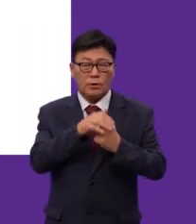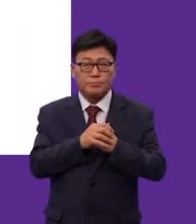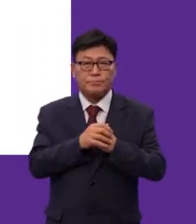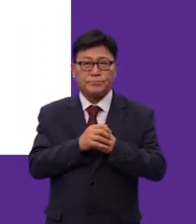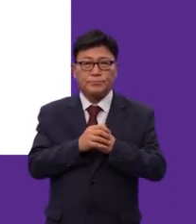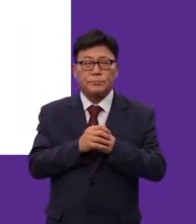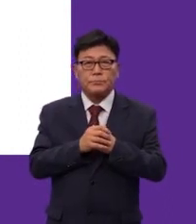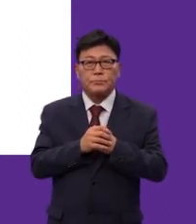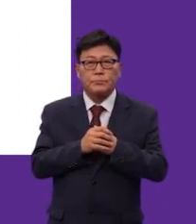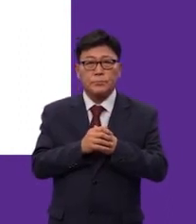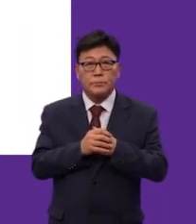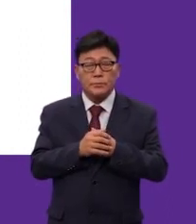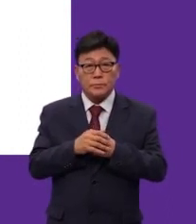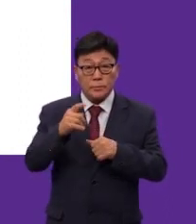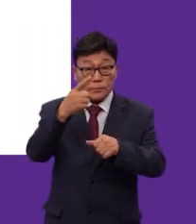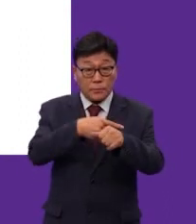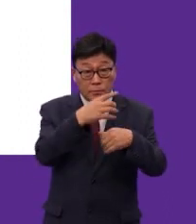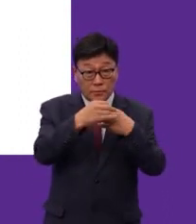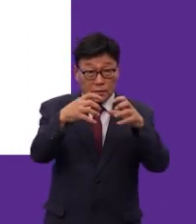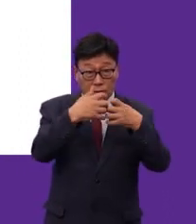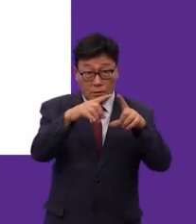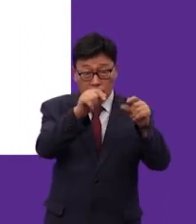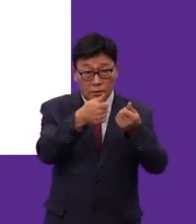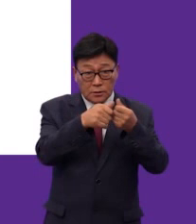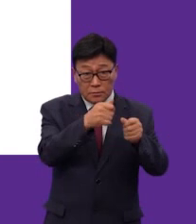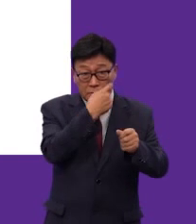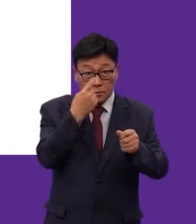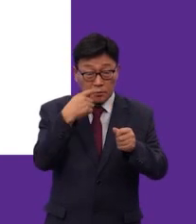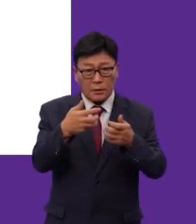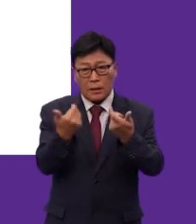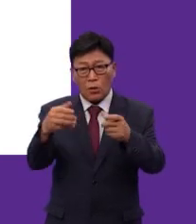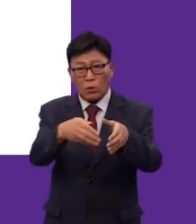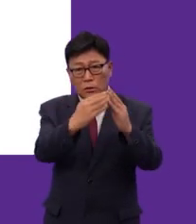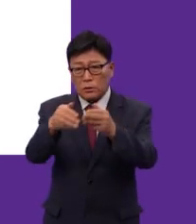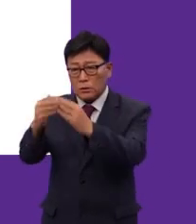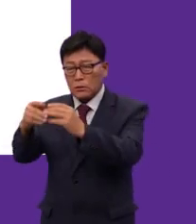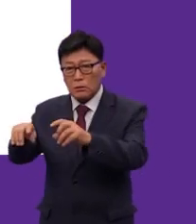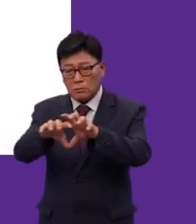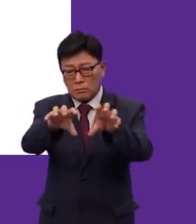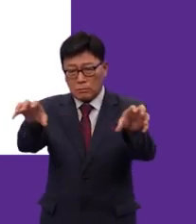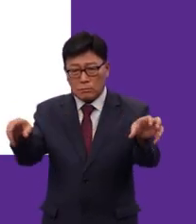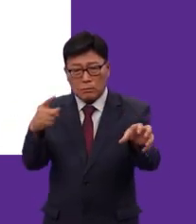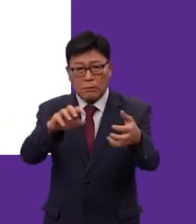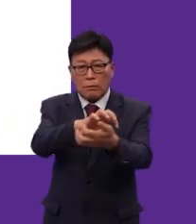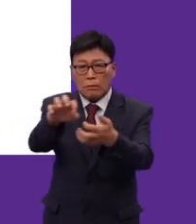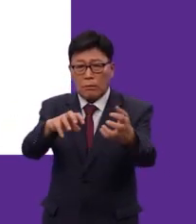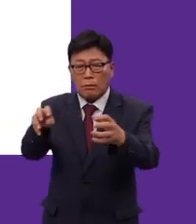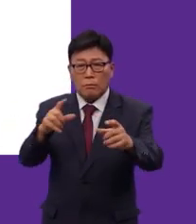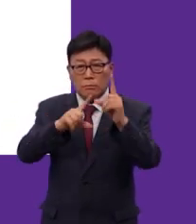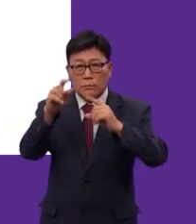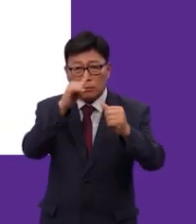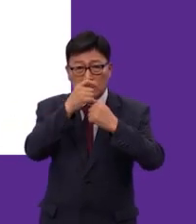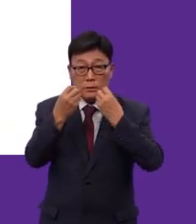말씀드리고 싶습니다. 하이패스 단말기와 지문인식기를 별도로 설치해야 하기 때문에 대시보드 쪽이 산만해 보입니다.